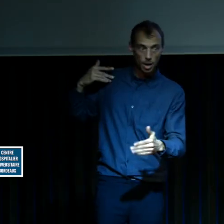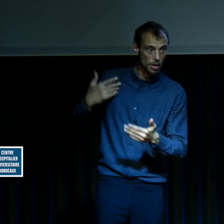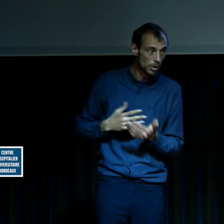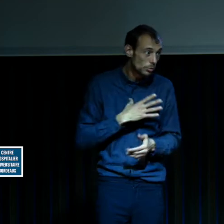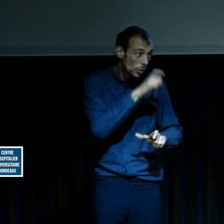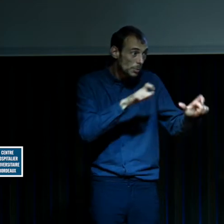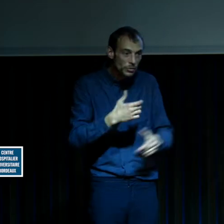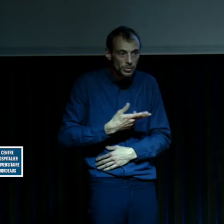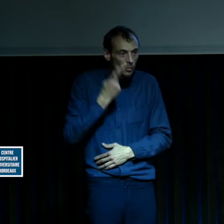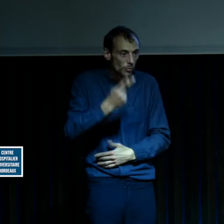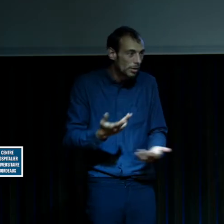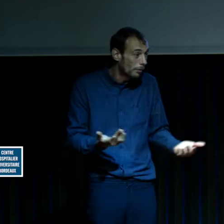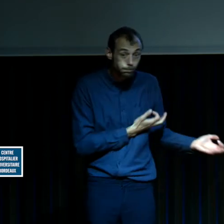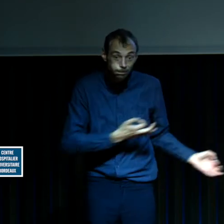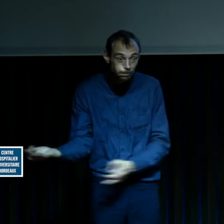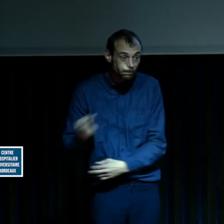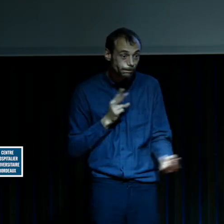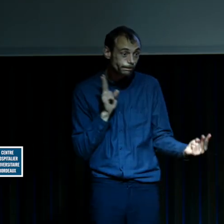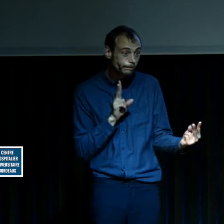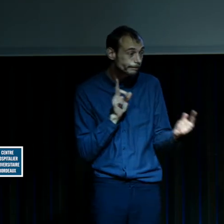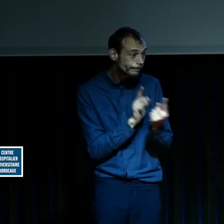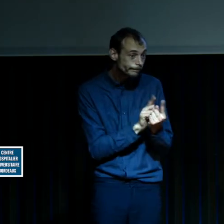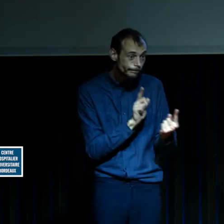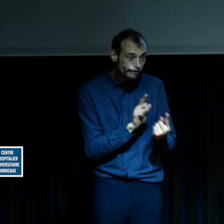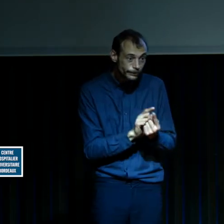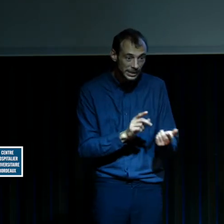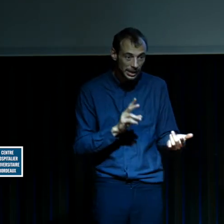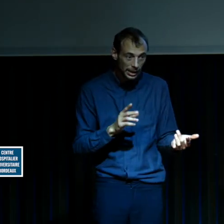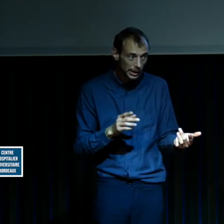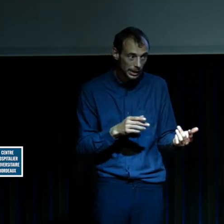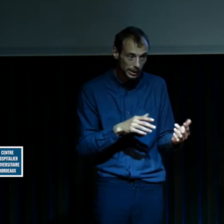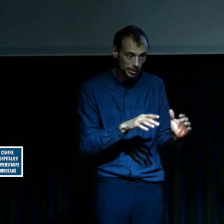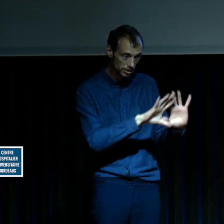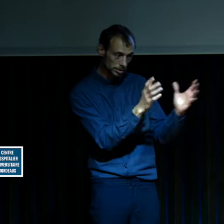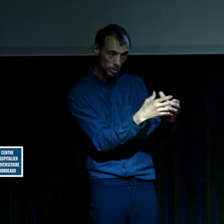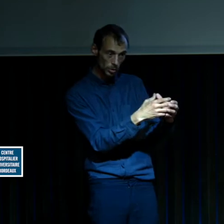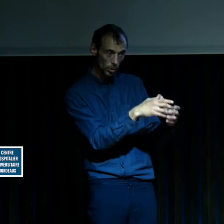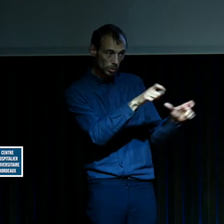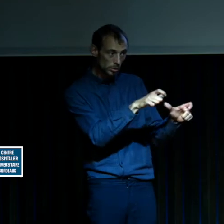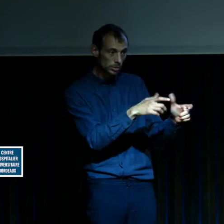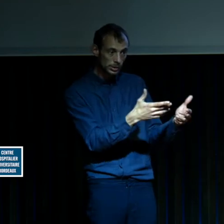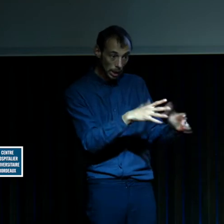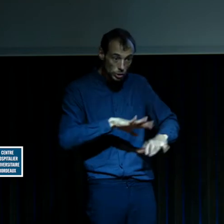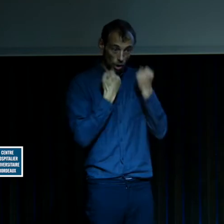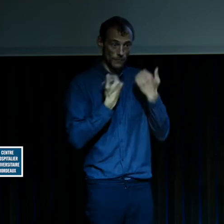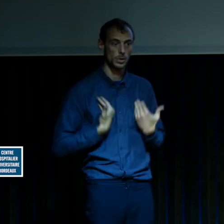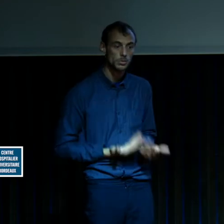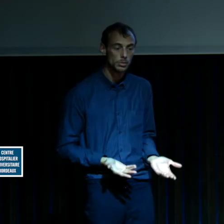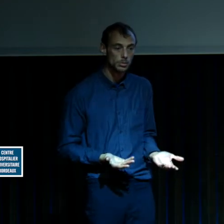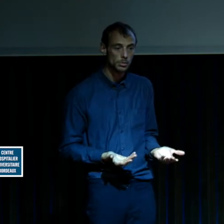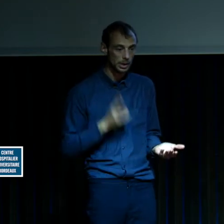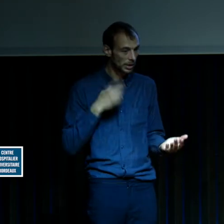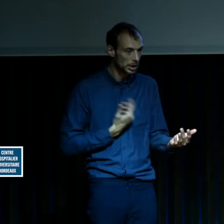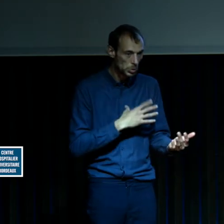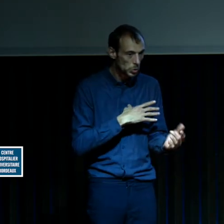je les vois tout le temps et je leur dois tout. Et j'ai vraiment rencontré des gens formidables dans